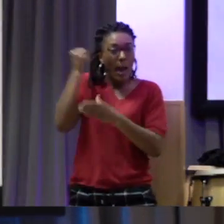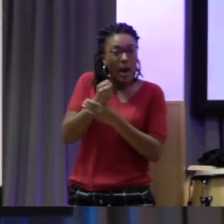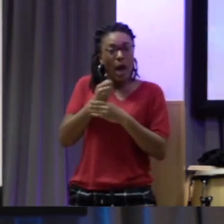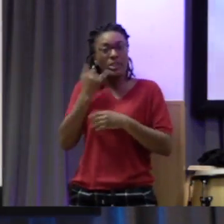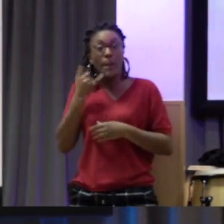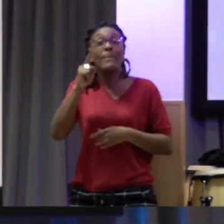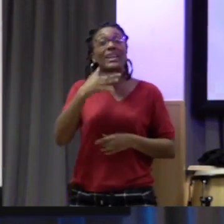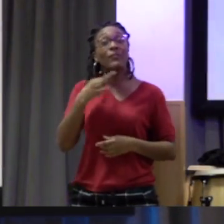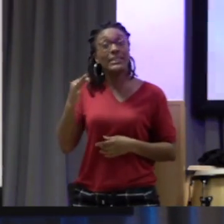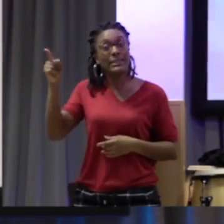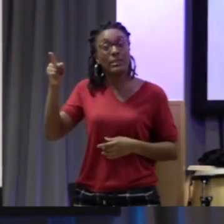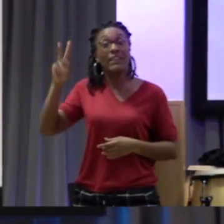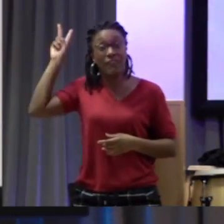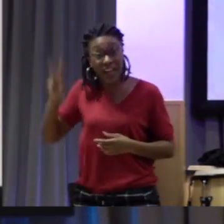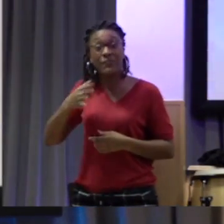seront chassés.